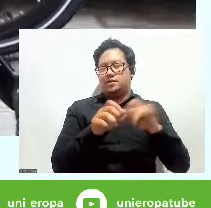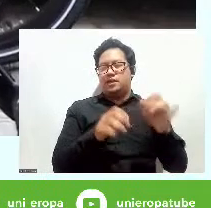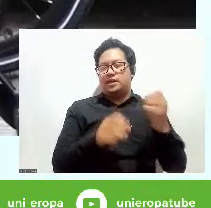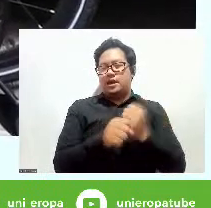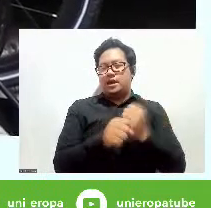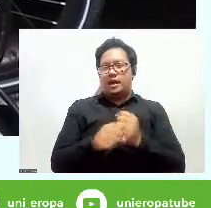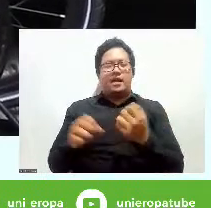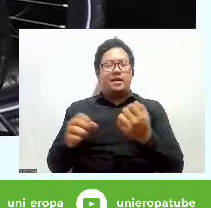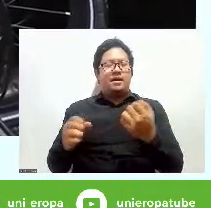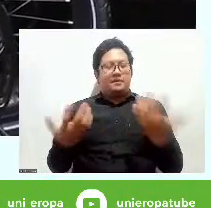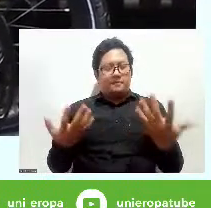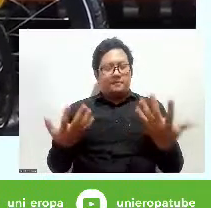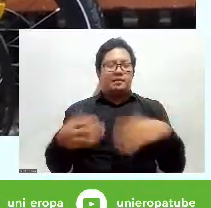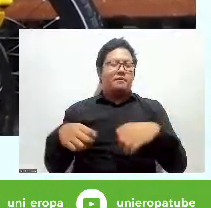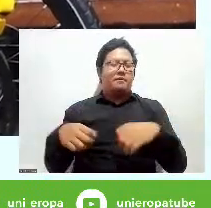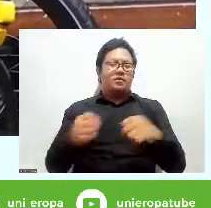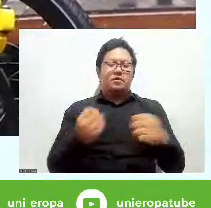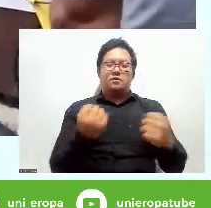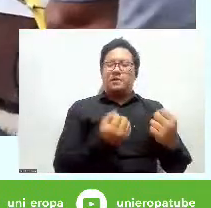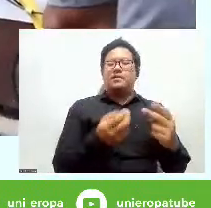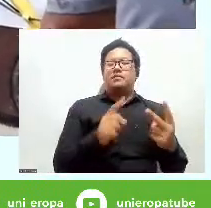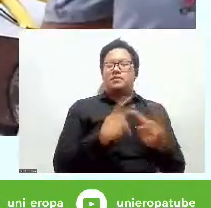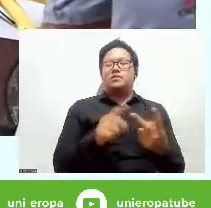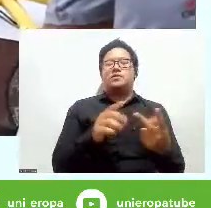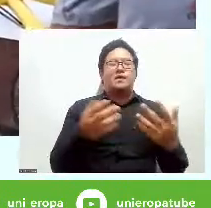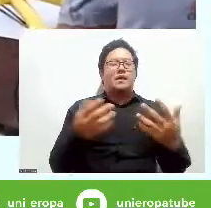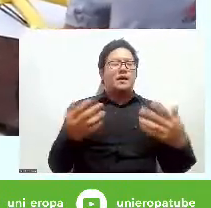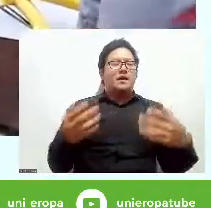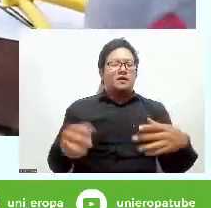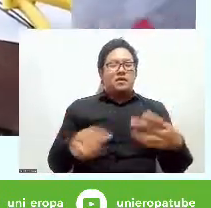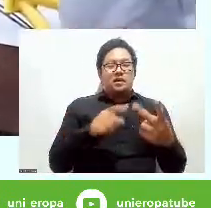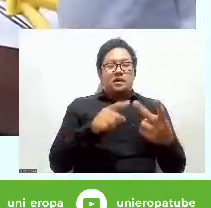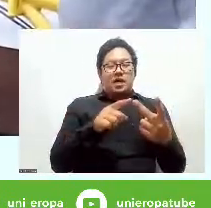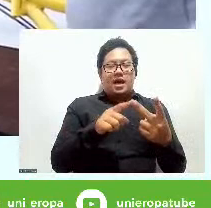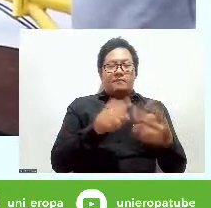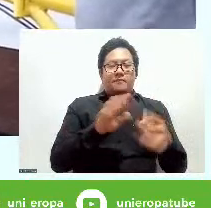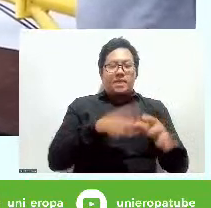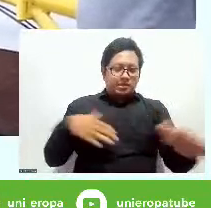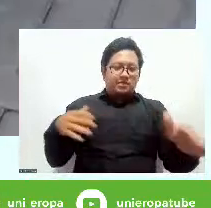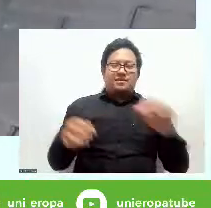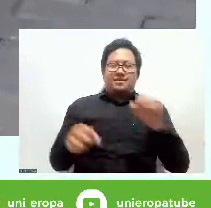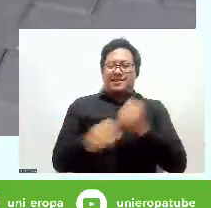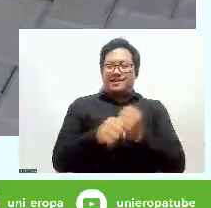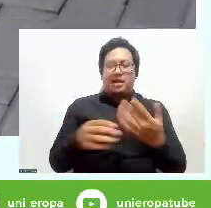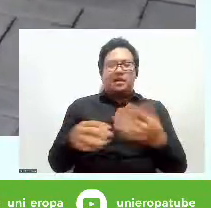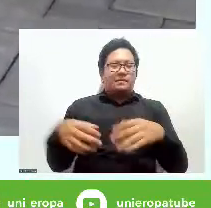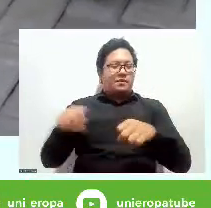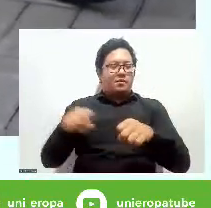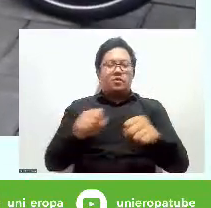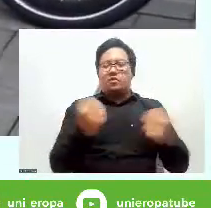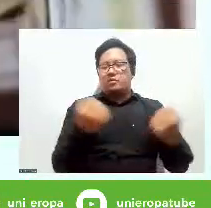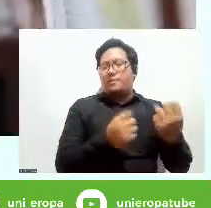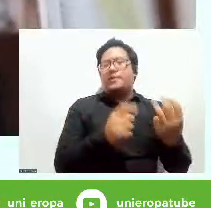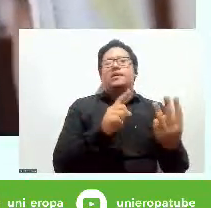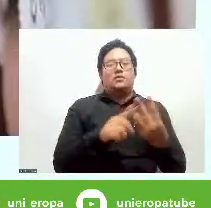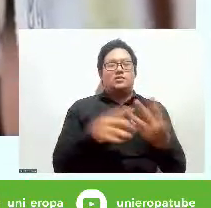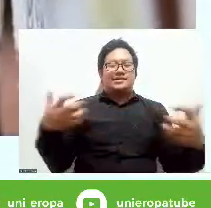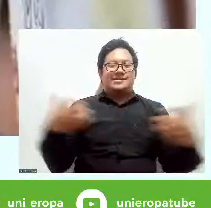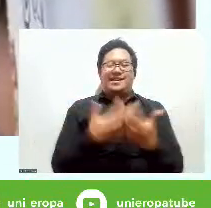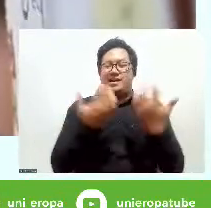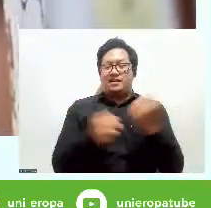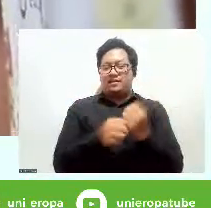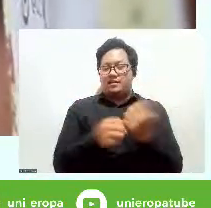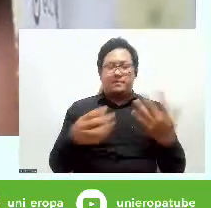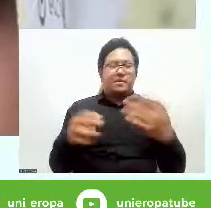kecelakaan lalu lintas juga kendaraan bermotor dominannya maka salah satu solusi yang baik Jeluk Indonesia tawarkan adalah